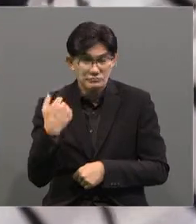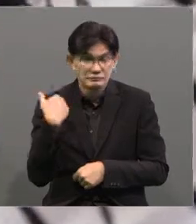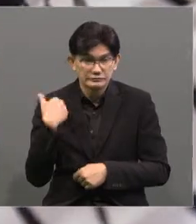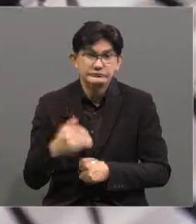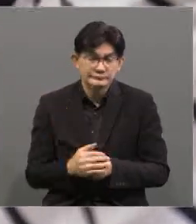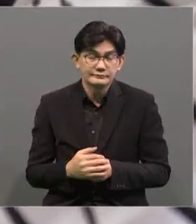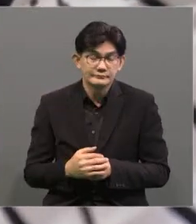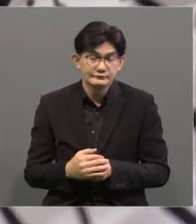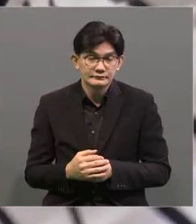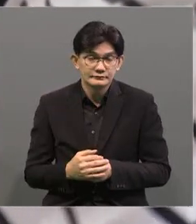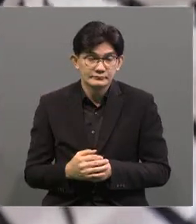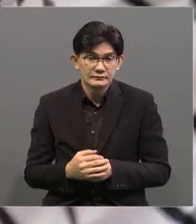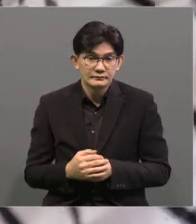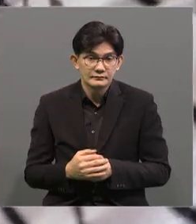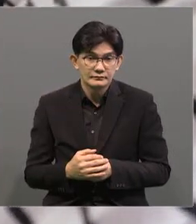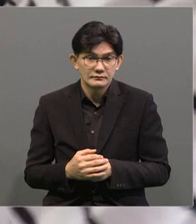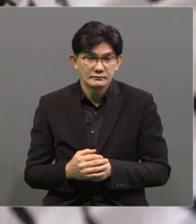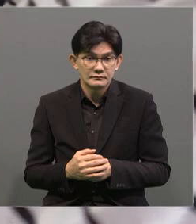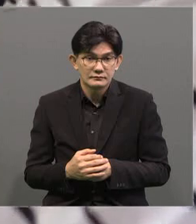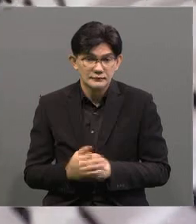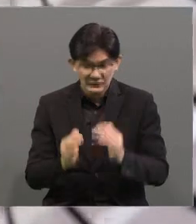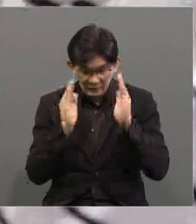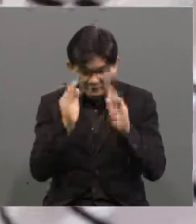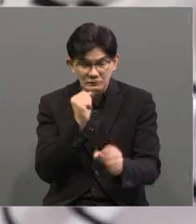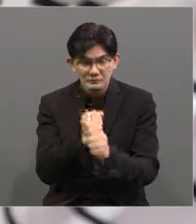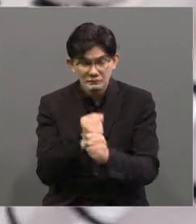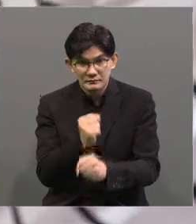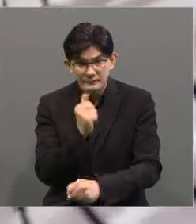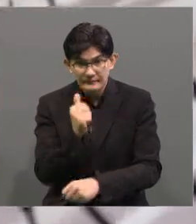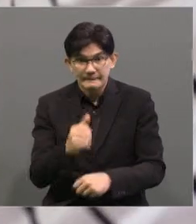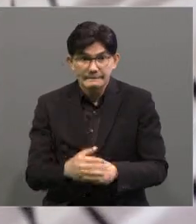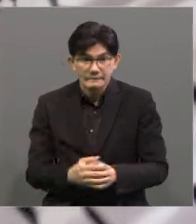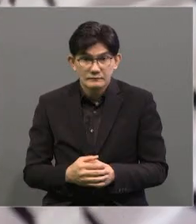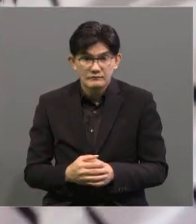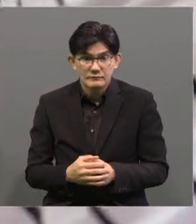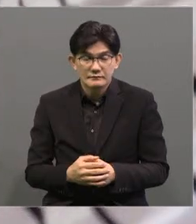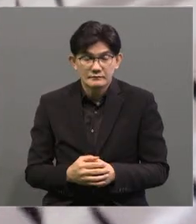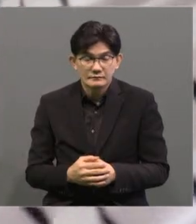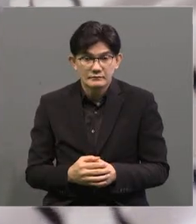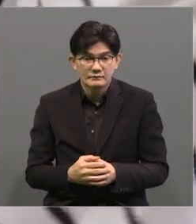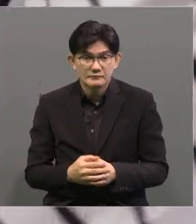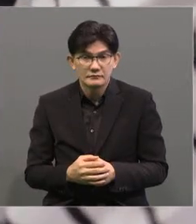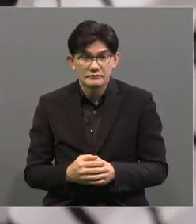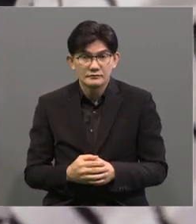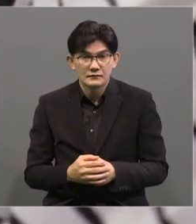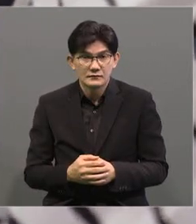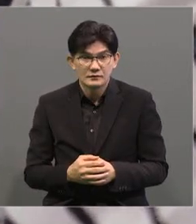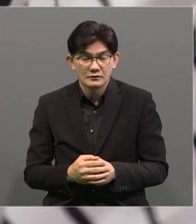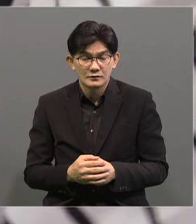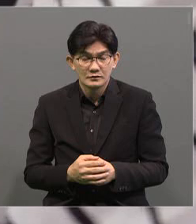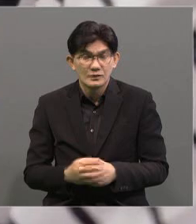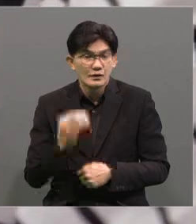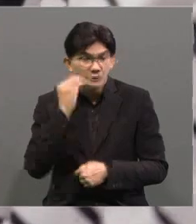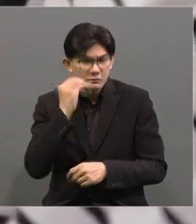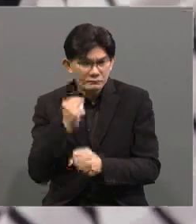นเดียวเป็นคนที่ตั้งใจทำงานอยู่แล้วอ่ะโดยที่บางทีเนี่ยกลับที่บ้านเนี่ยเขาก็เลือก